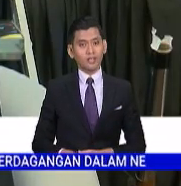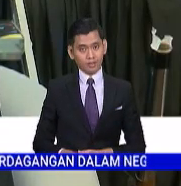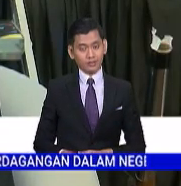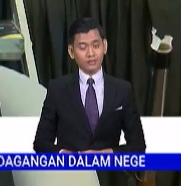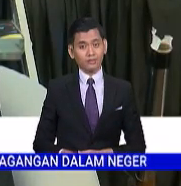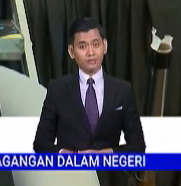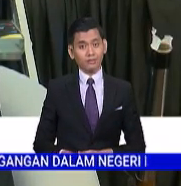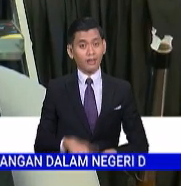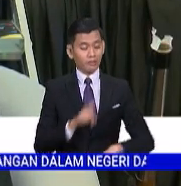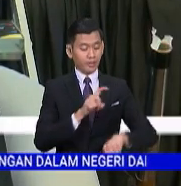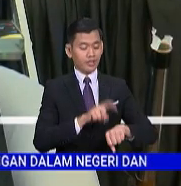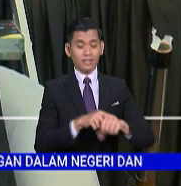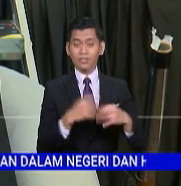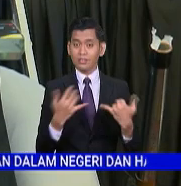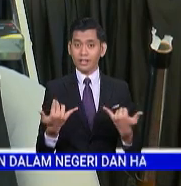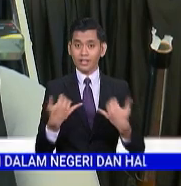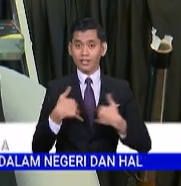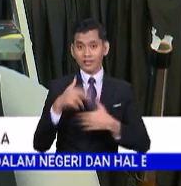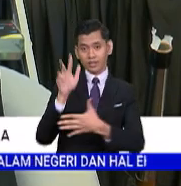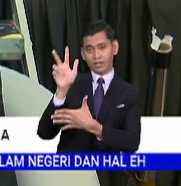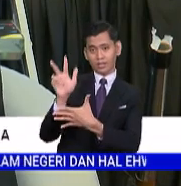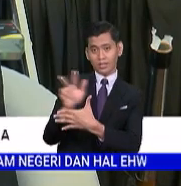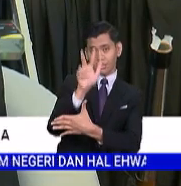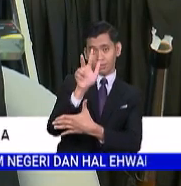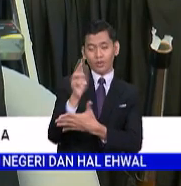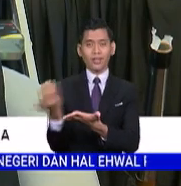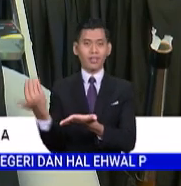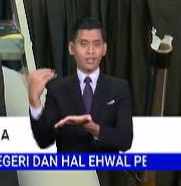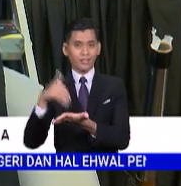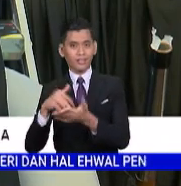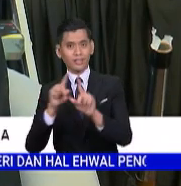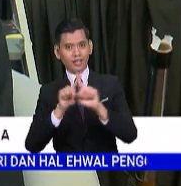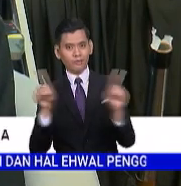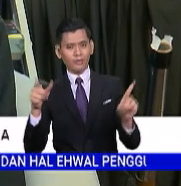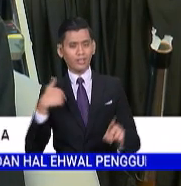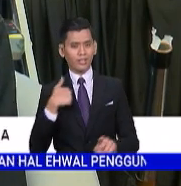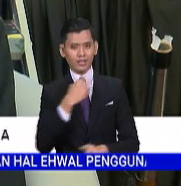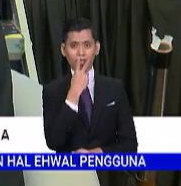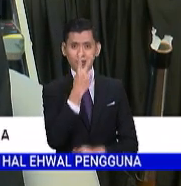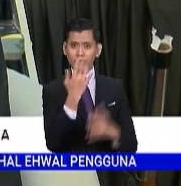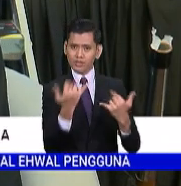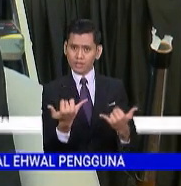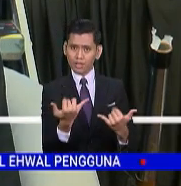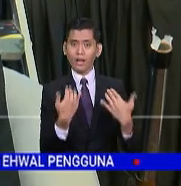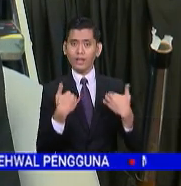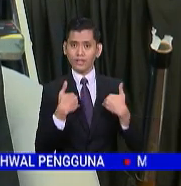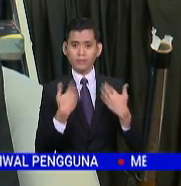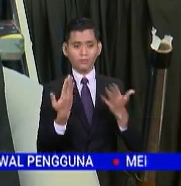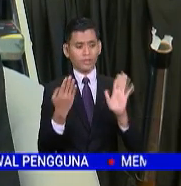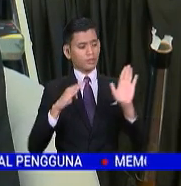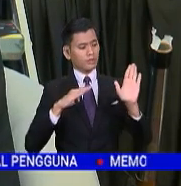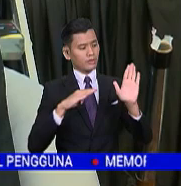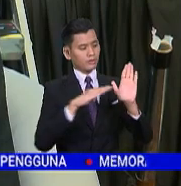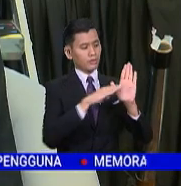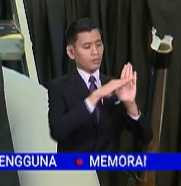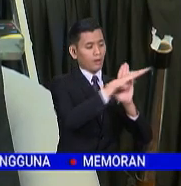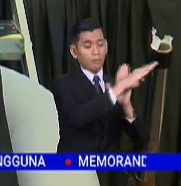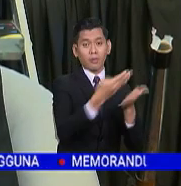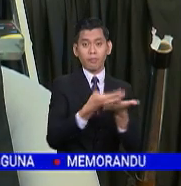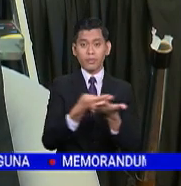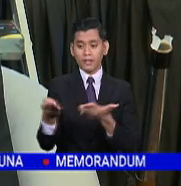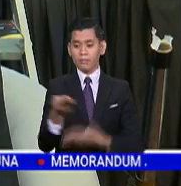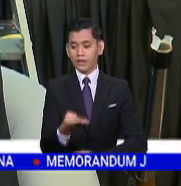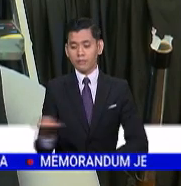Walaupun masa lebih kurang ada dalam 32 bulan lagi, tapi kita menampakkan ada tren peningkatan, terutamanya dalam